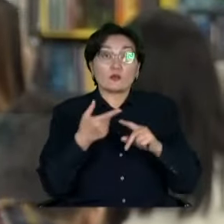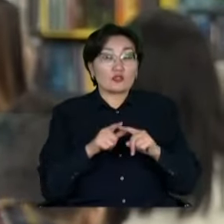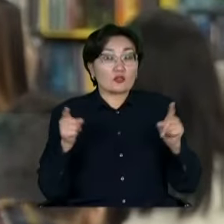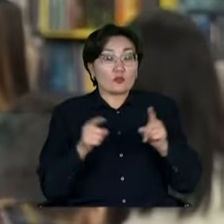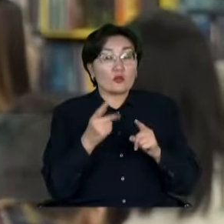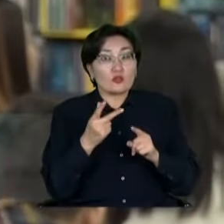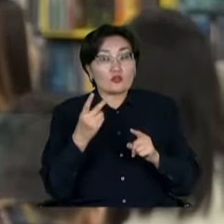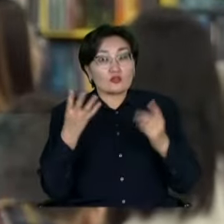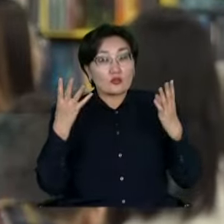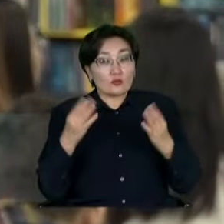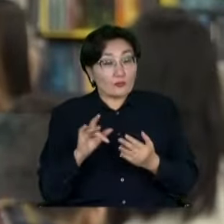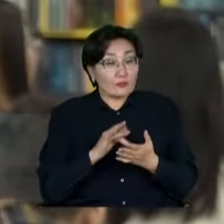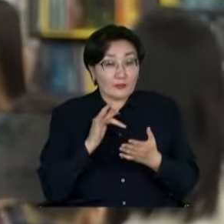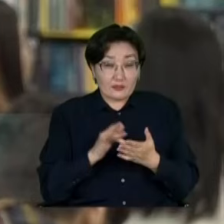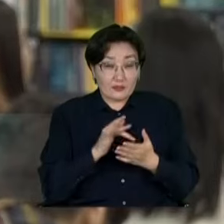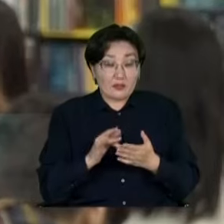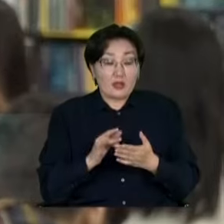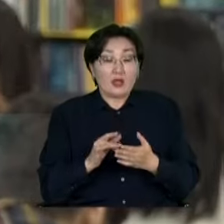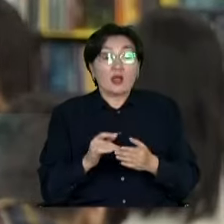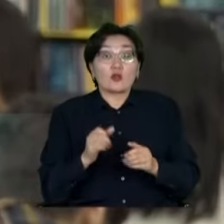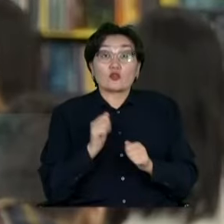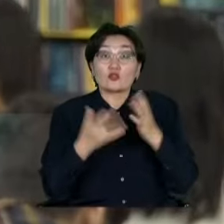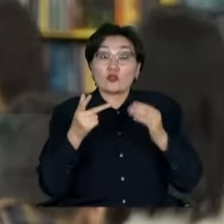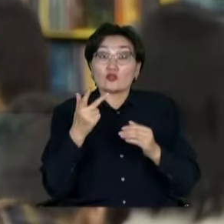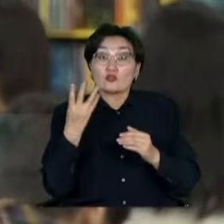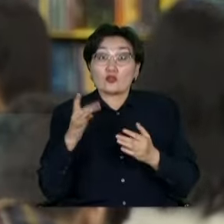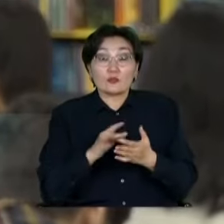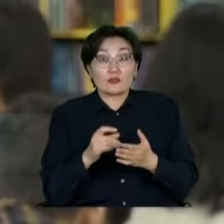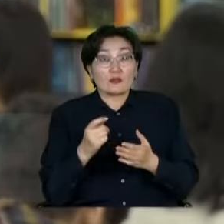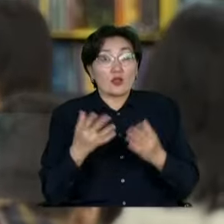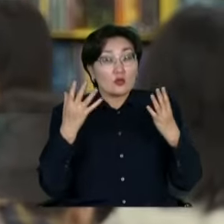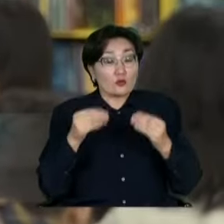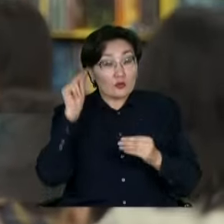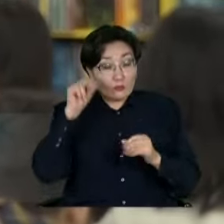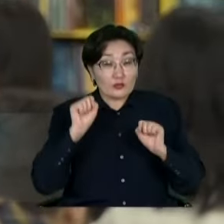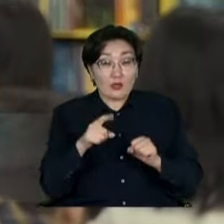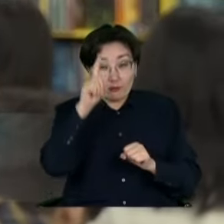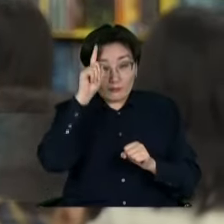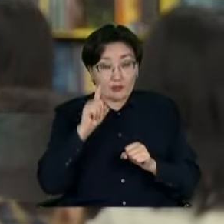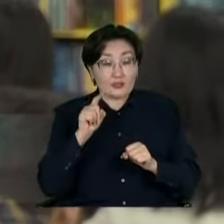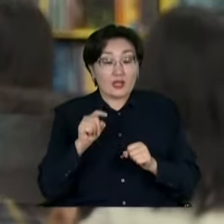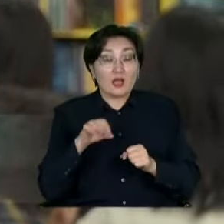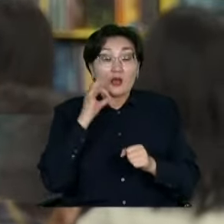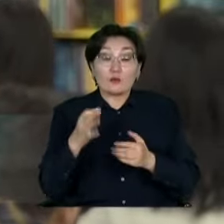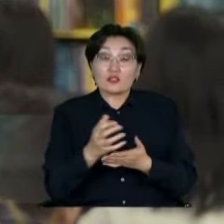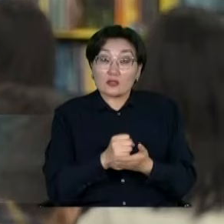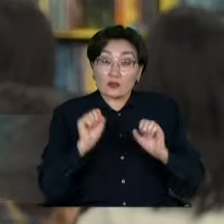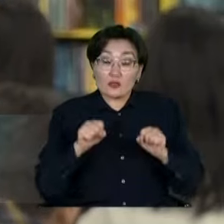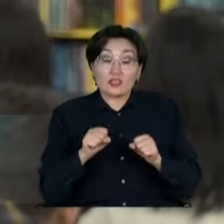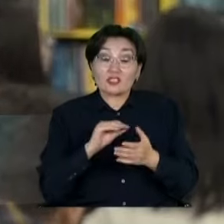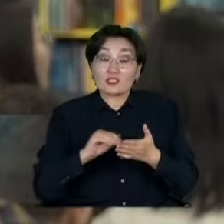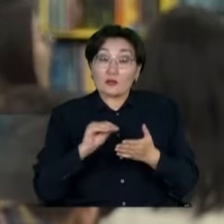күніне 3-4-бетті кез келген адам оқи алады. Бір айда мына кітапты оқып тауысып шығады, яғни бір айда біраз тәжірибе жинақтай алады. Біз мына кітапты жазып шығарған